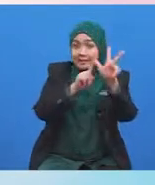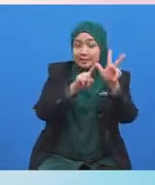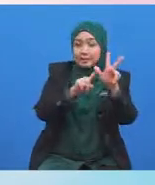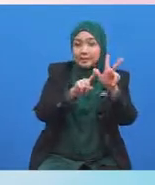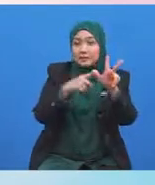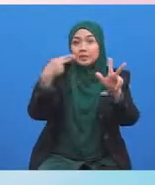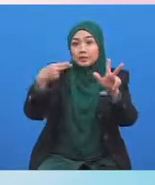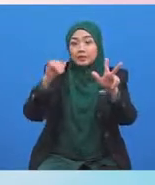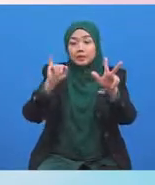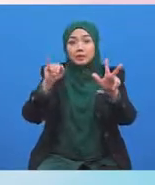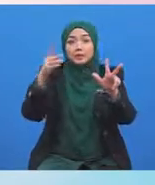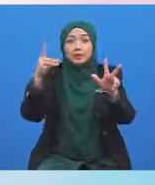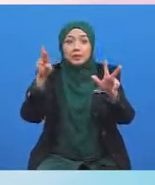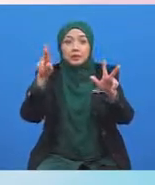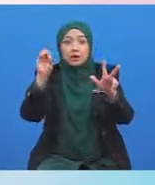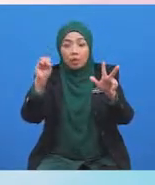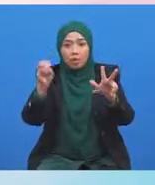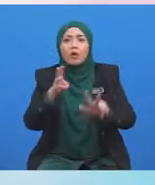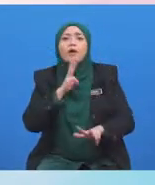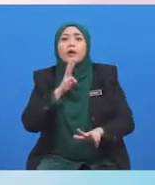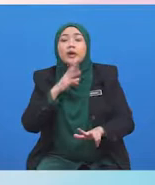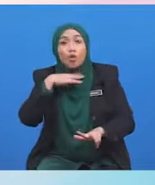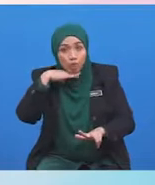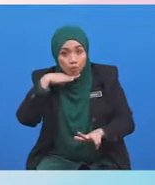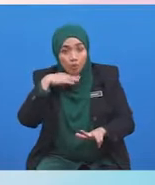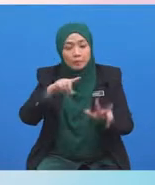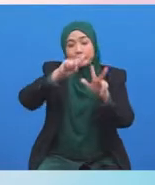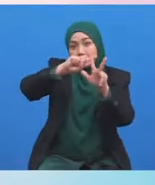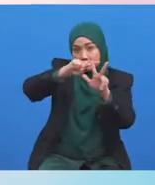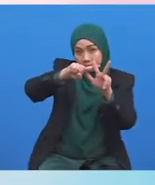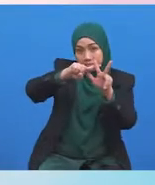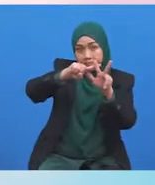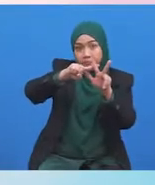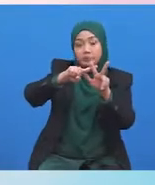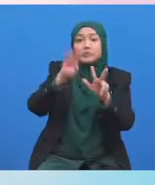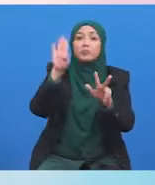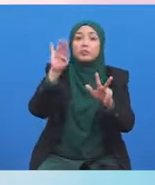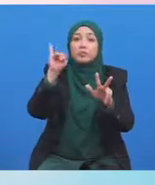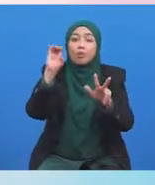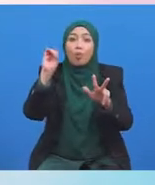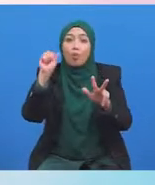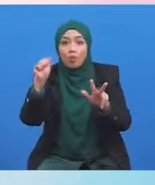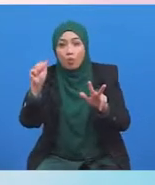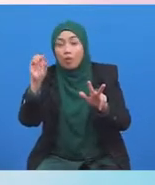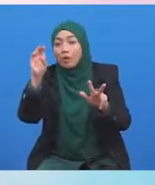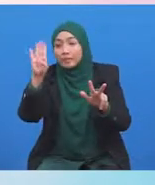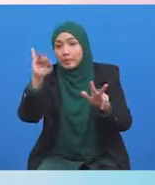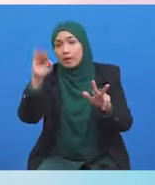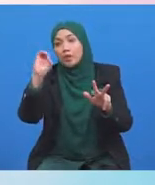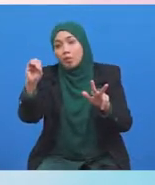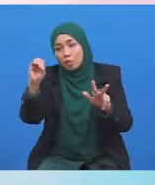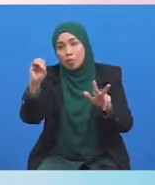yang akan menyebabkan air tercemar, terhadap sistem biosfera, gerakan jisim akan